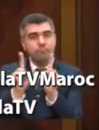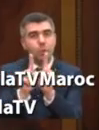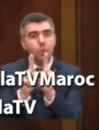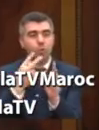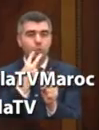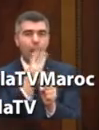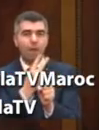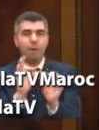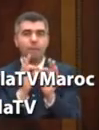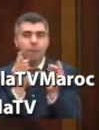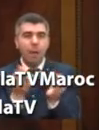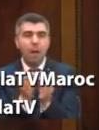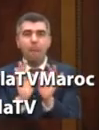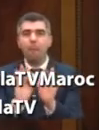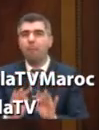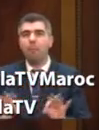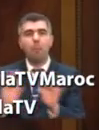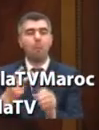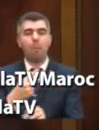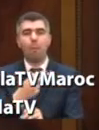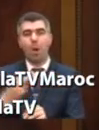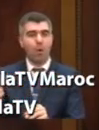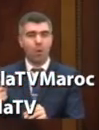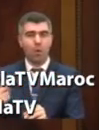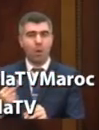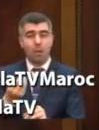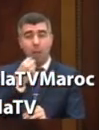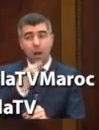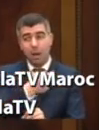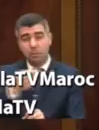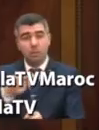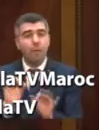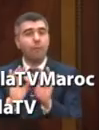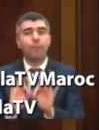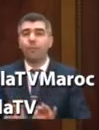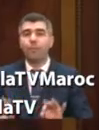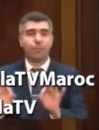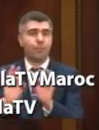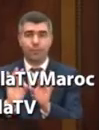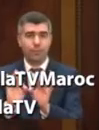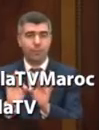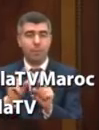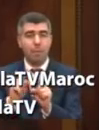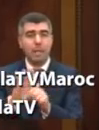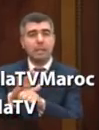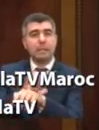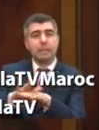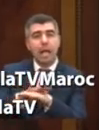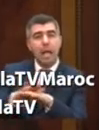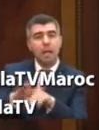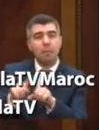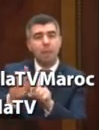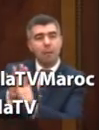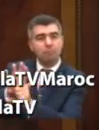الانفرادي والأحكام الإدارية وسوء التغذية كما ونوعا وممارسة سياسة الاستهتار